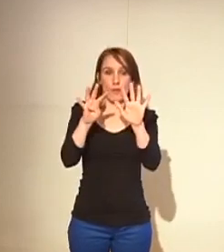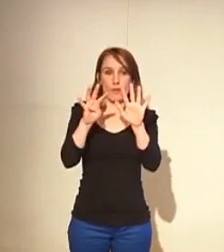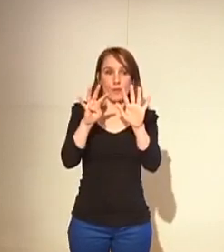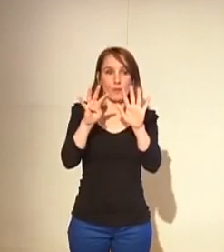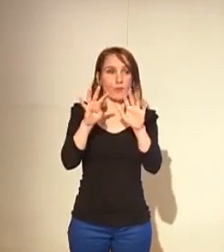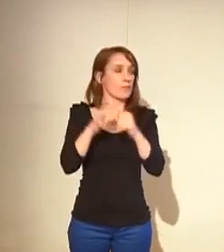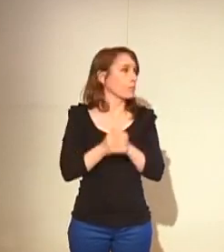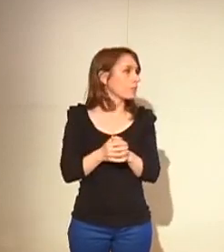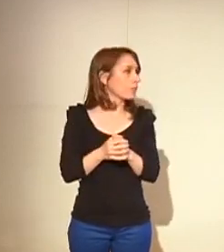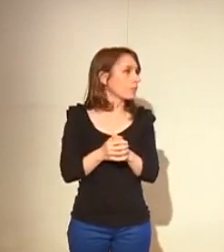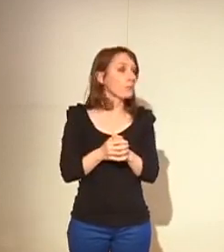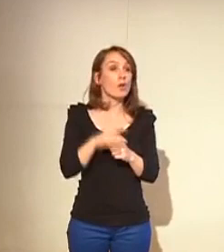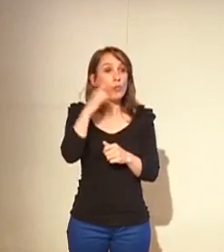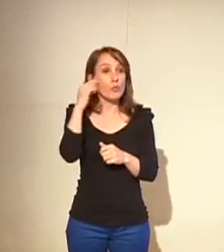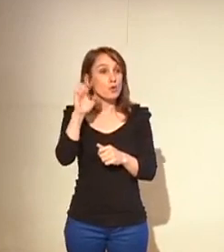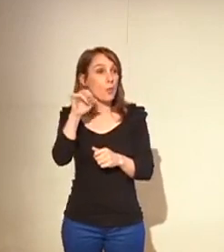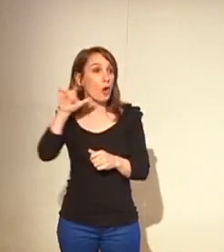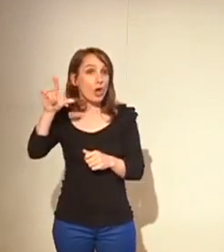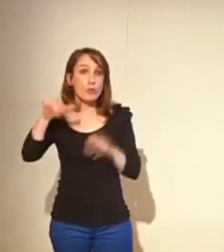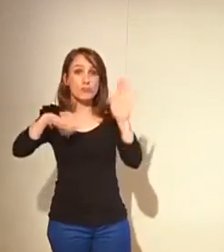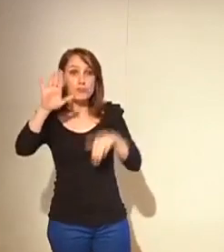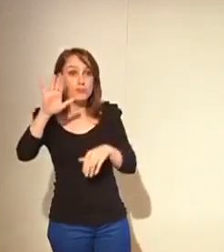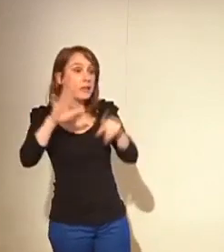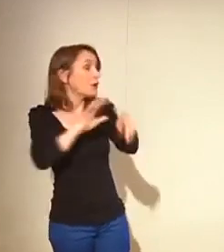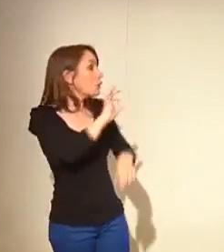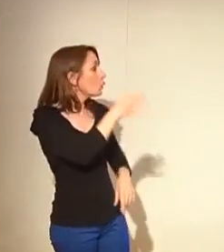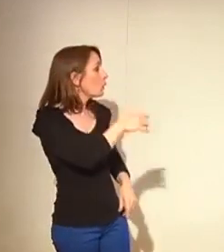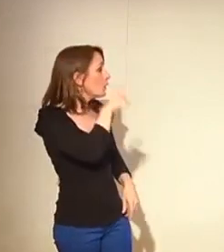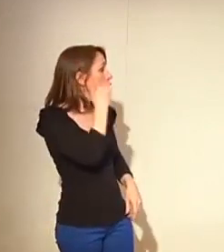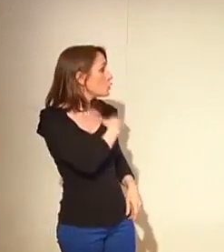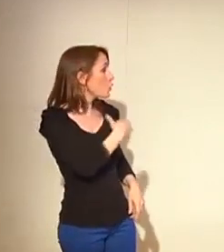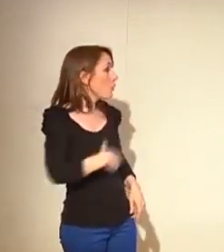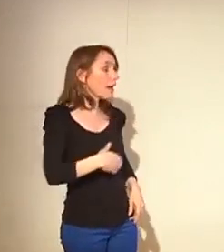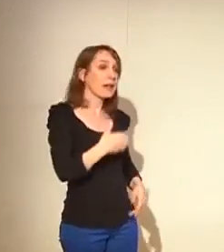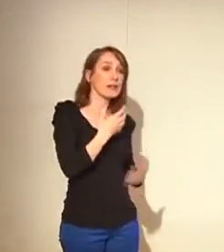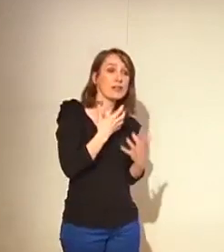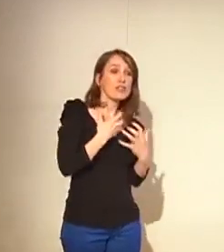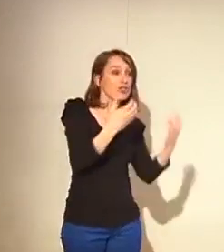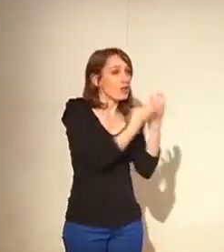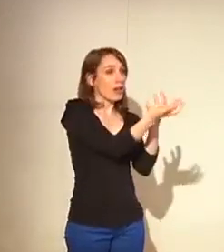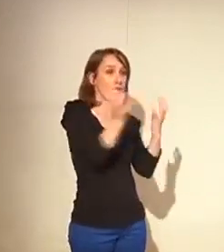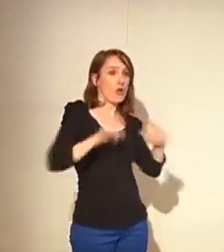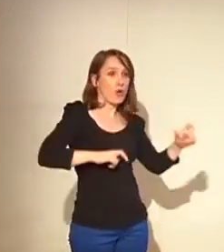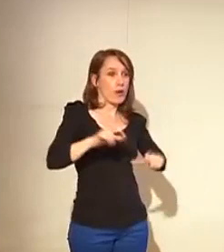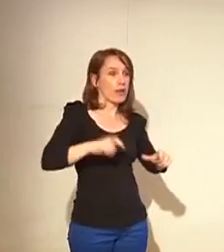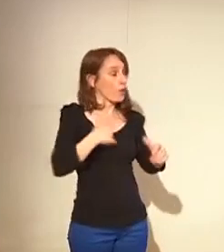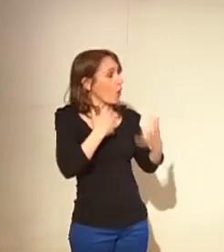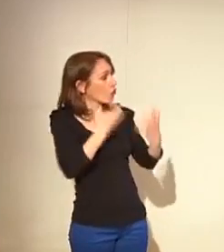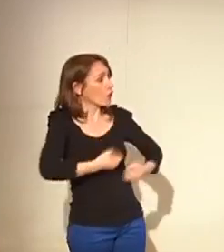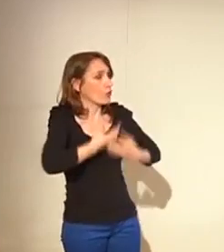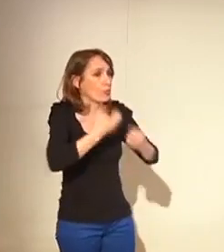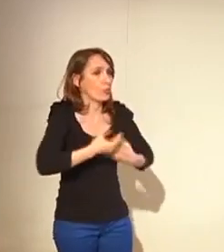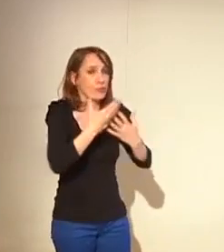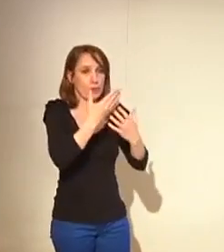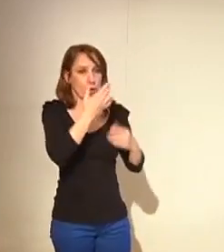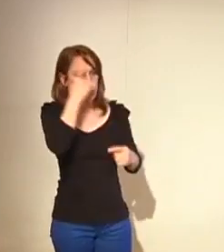l monsieur breu oui oui monsieur le Maire mes chers collègues euh je prends quand même quelques instants la parole pour vous